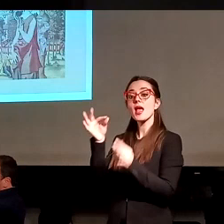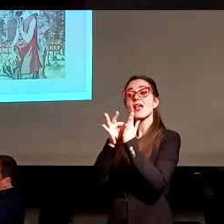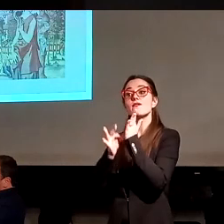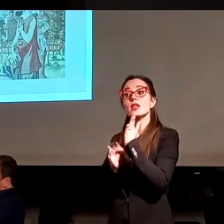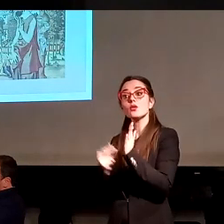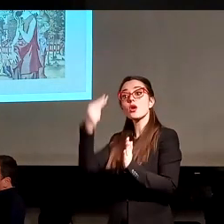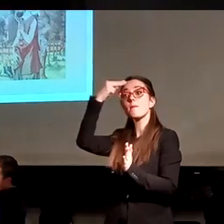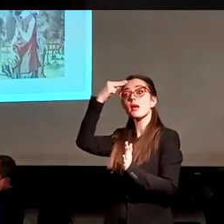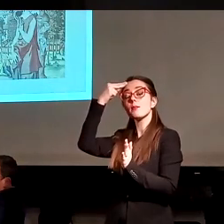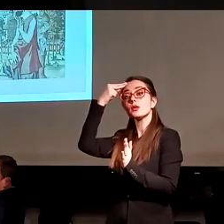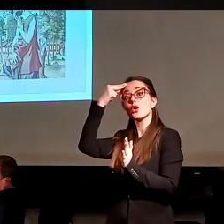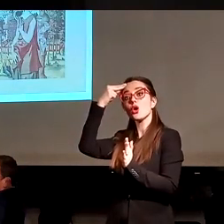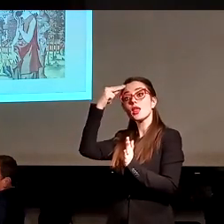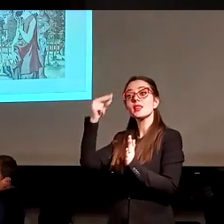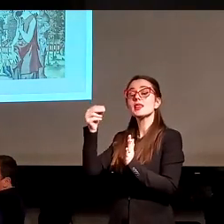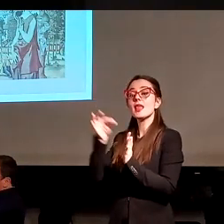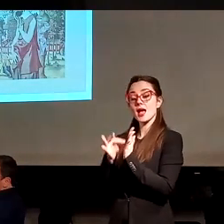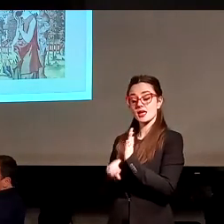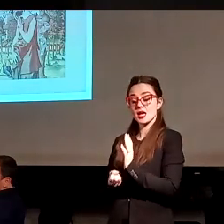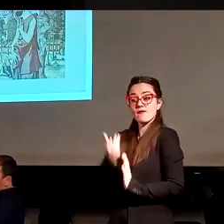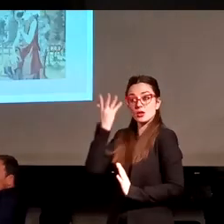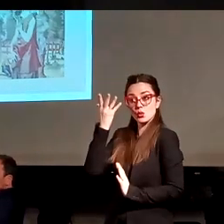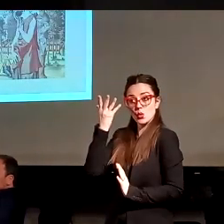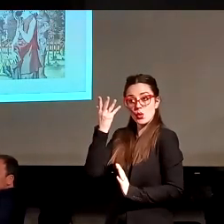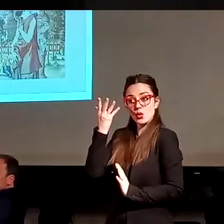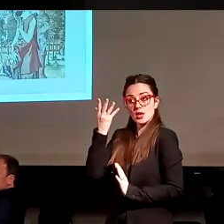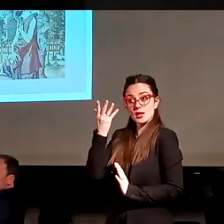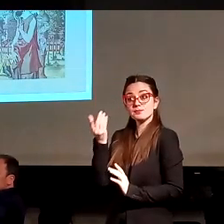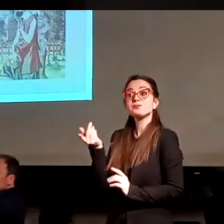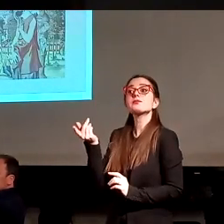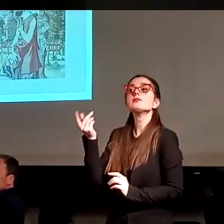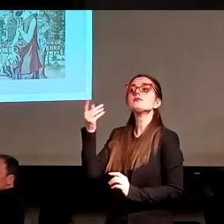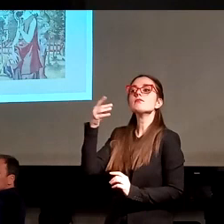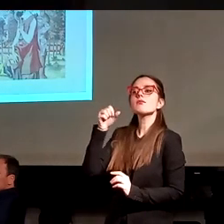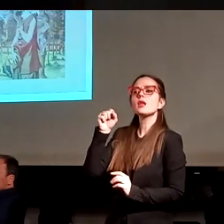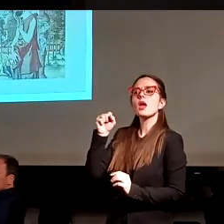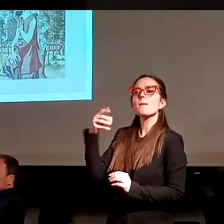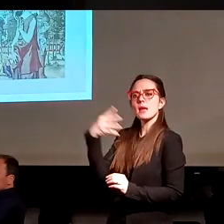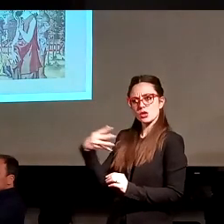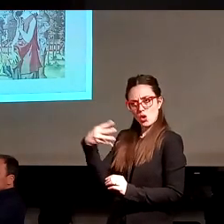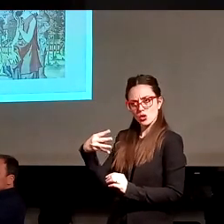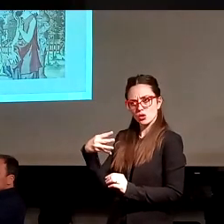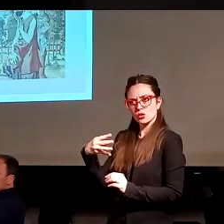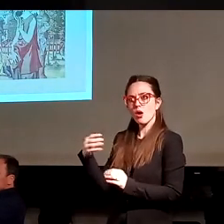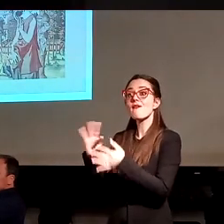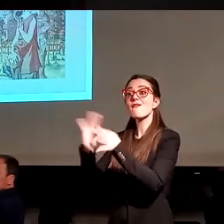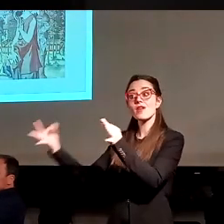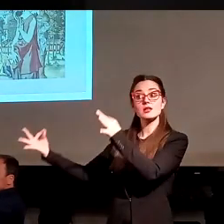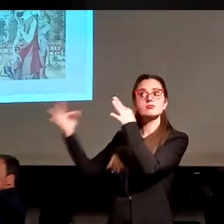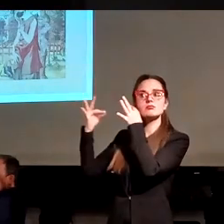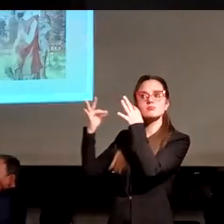dei metrò duro che professava l'arte di ripetere fedelmente ciò che aveva ascoltato una sola